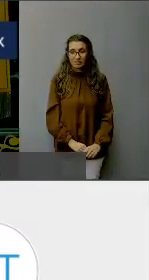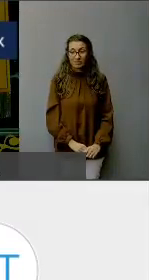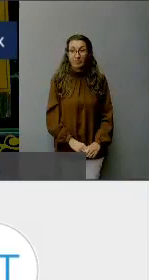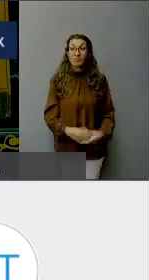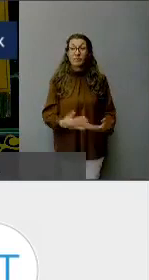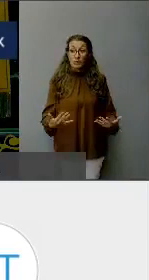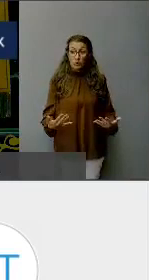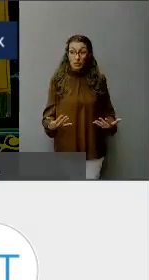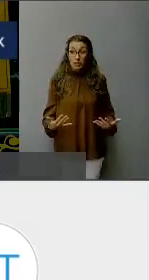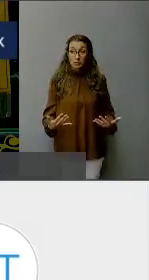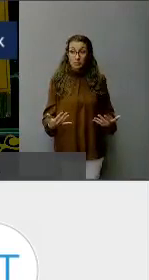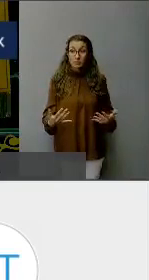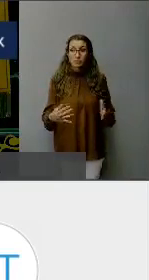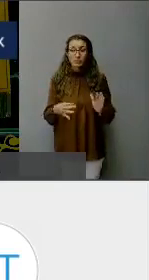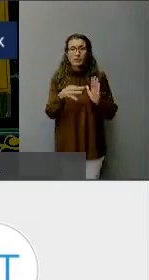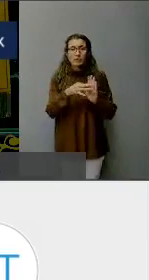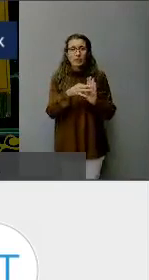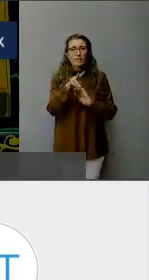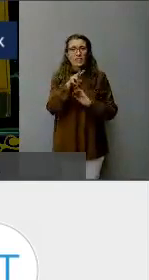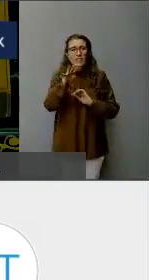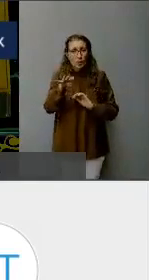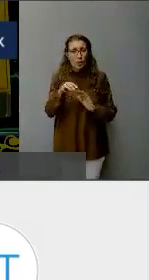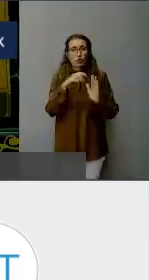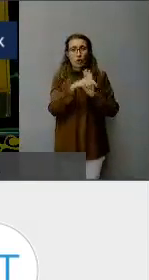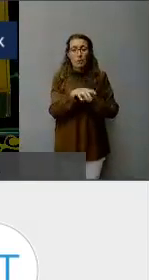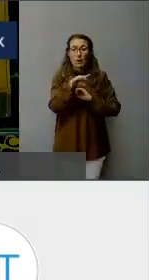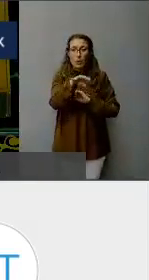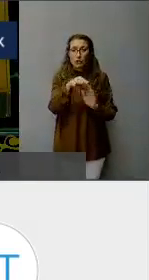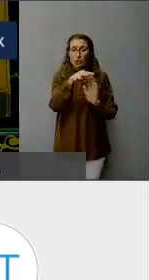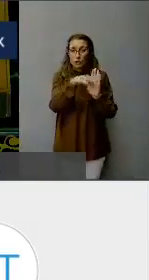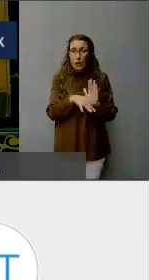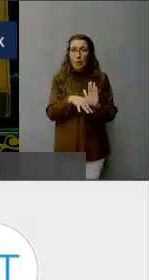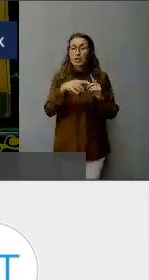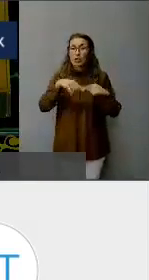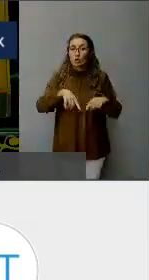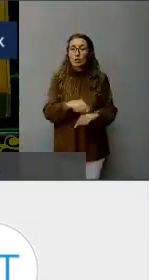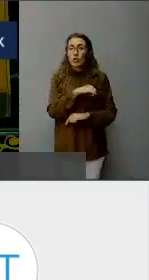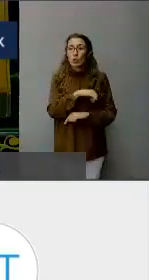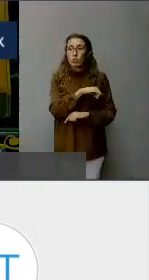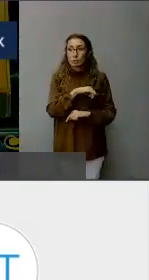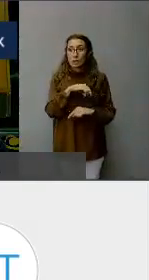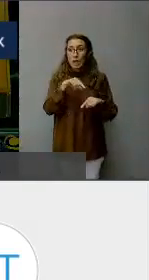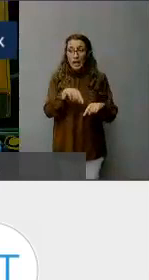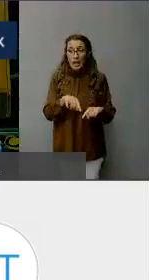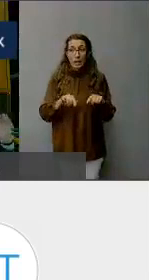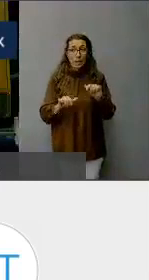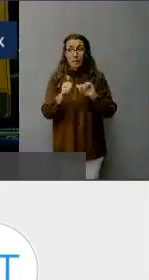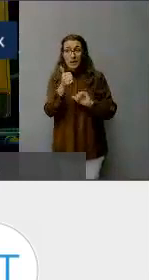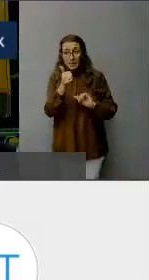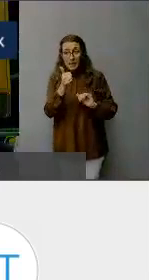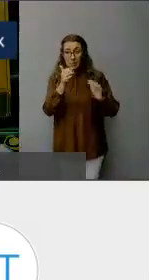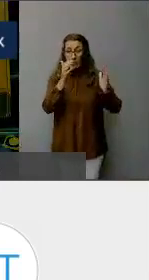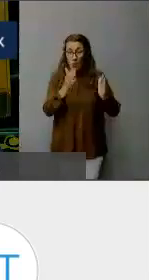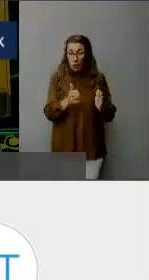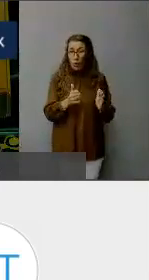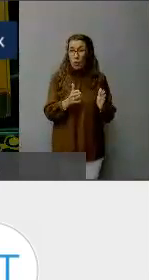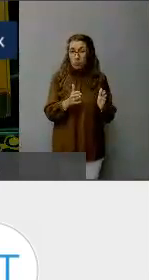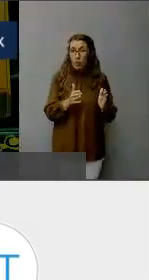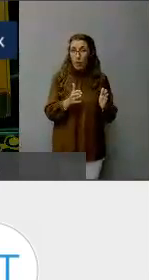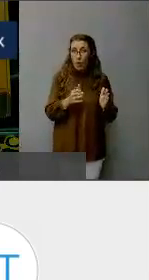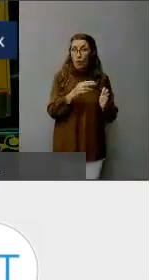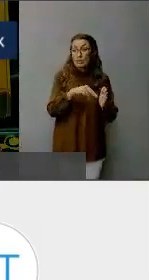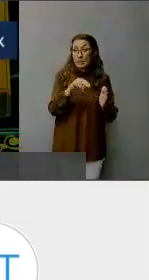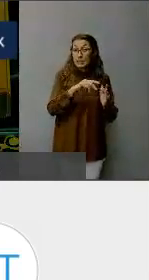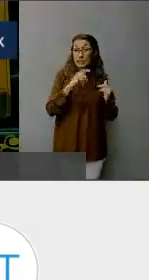allora i sensi l'articolo 24 comma 4 regolamento consiglio comunale il primo dei tre blocchi su cui si è espressa la segreteria